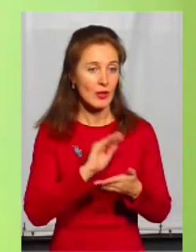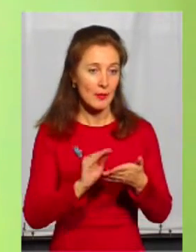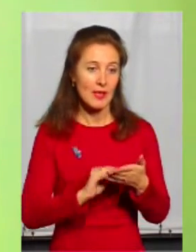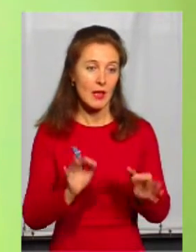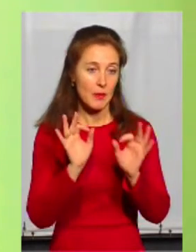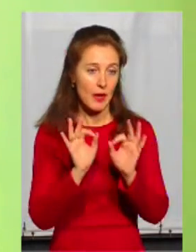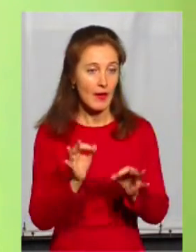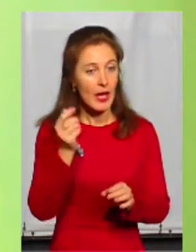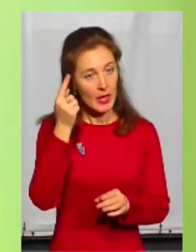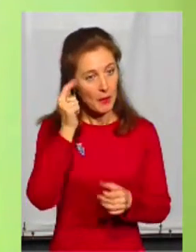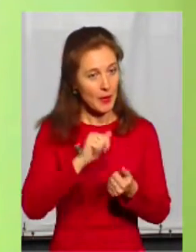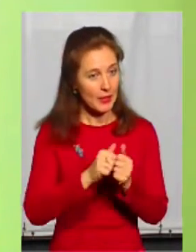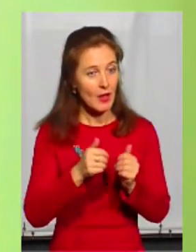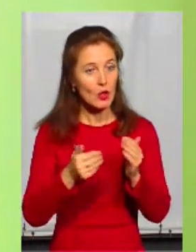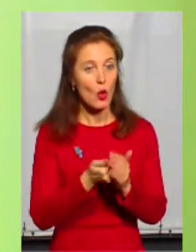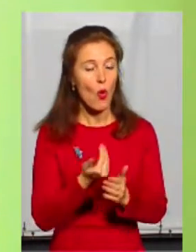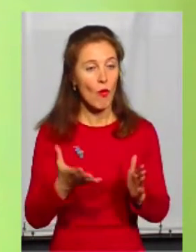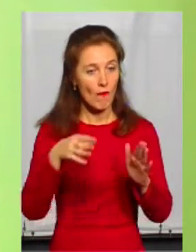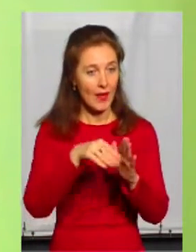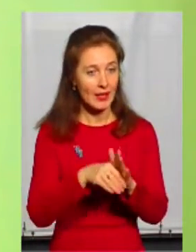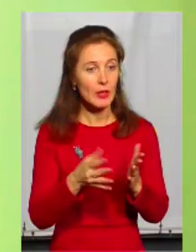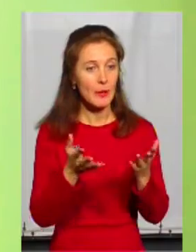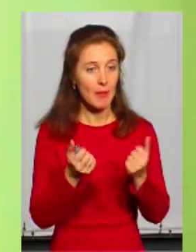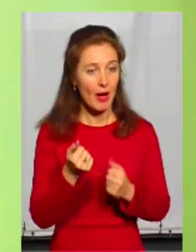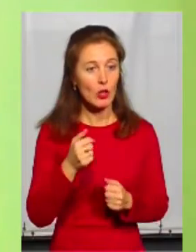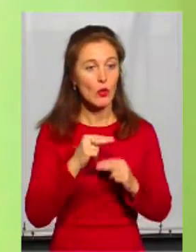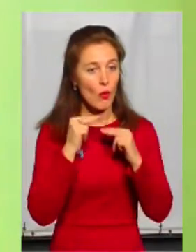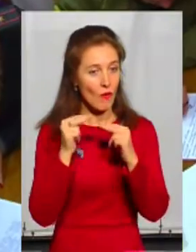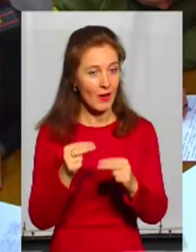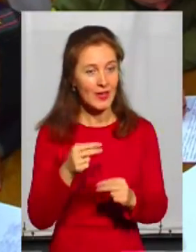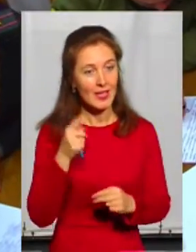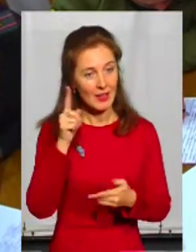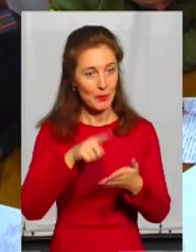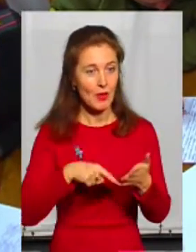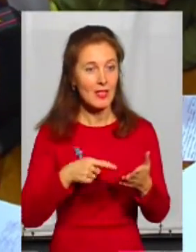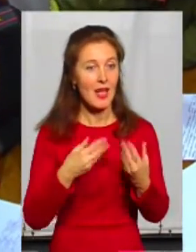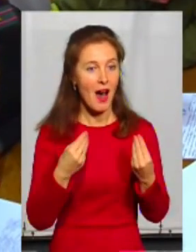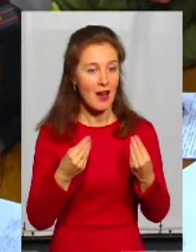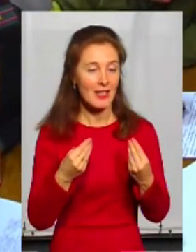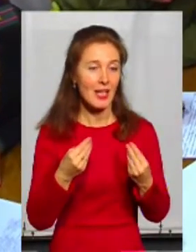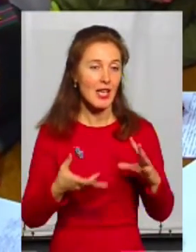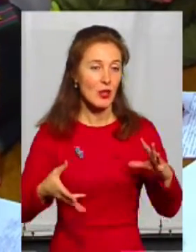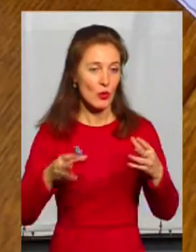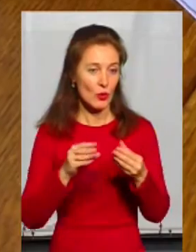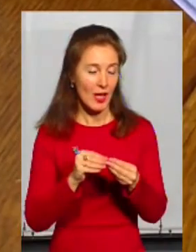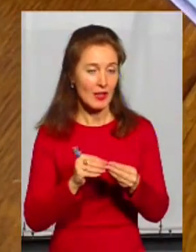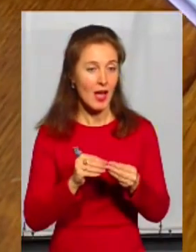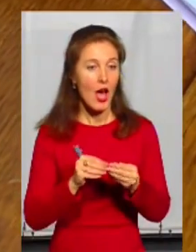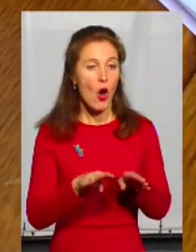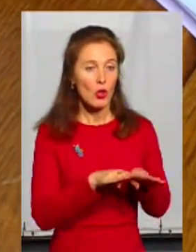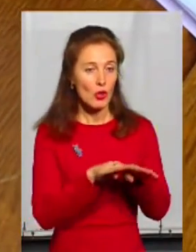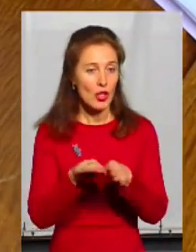про те, що нововведення треба приймати до уваги, і сподіваюся на гарні результати. Цього року в приміщенні ЮА «Поділля» одночасно